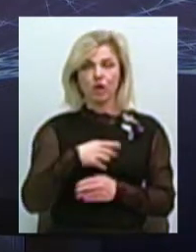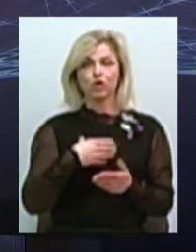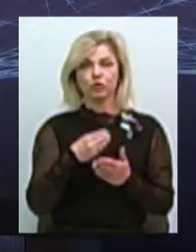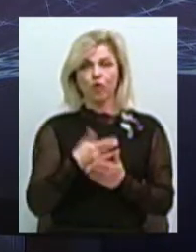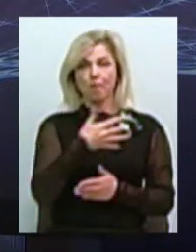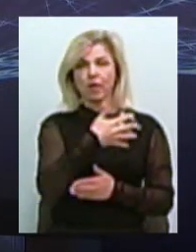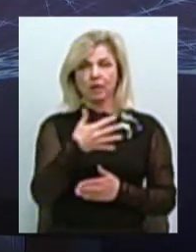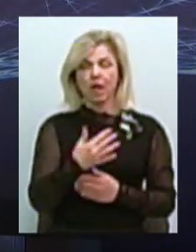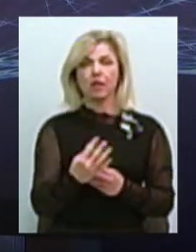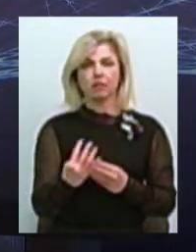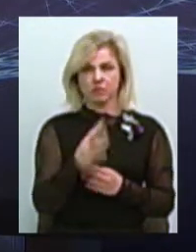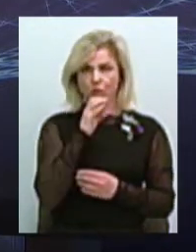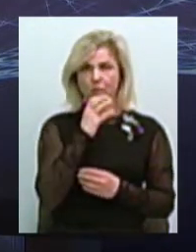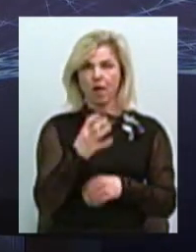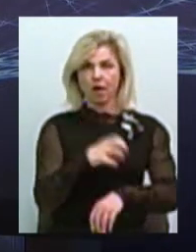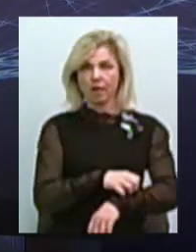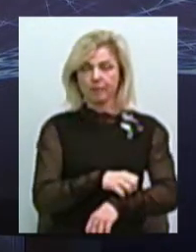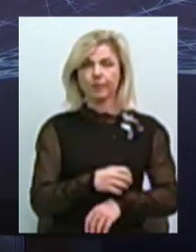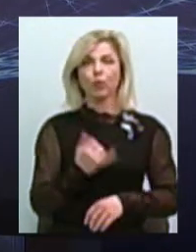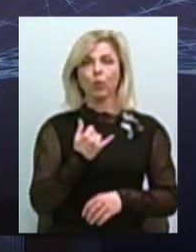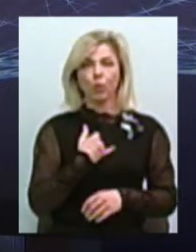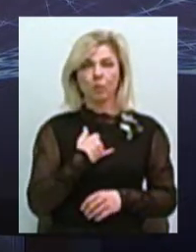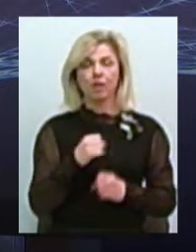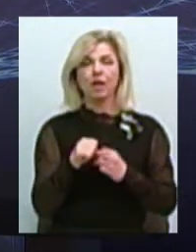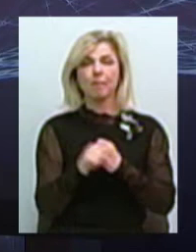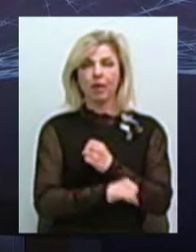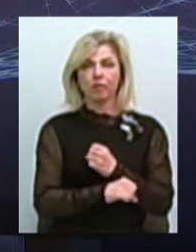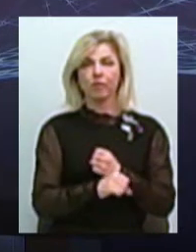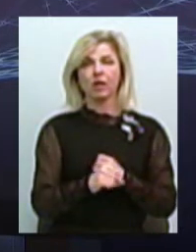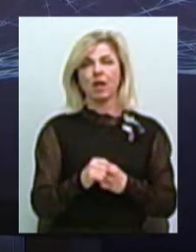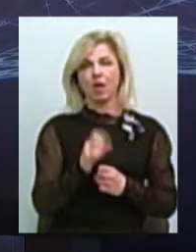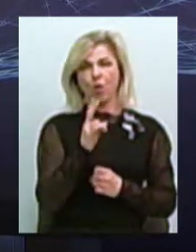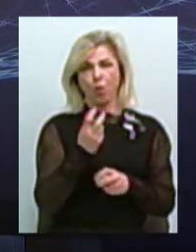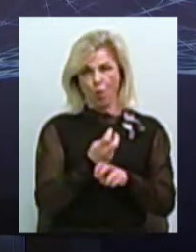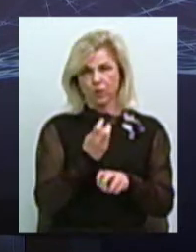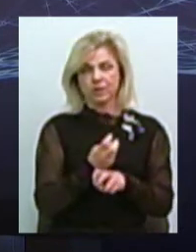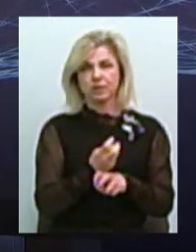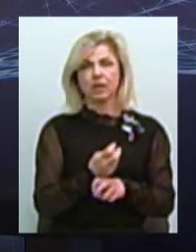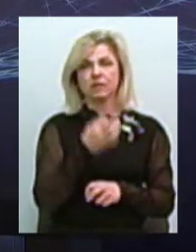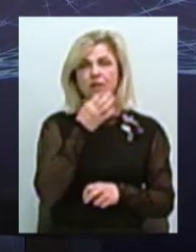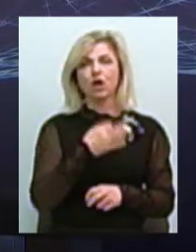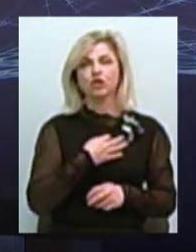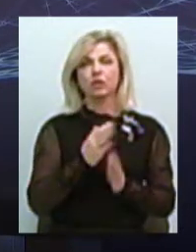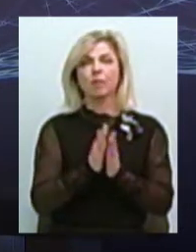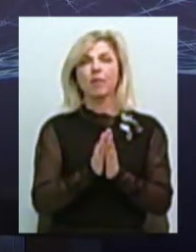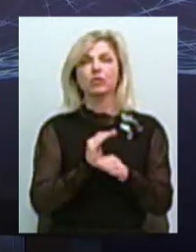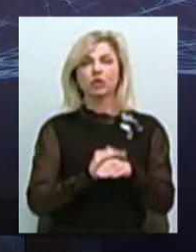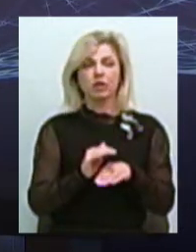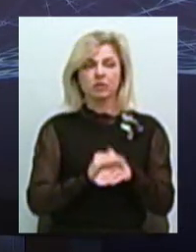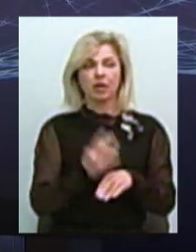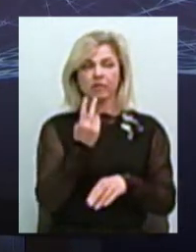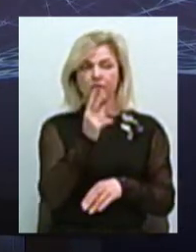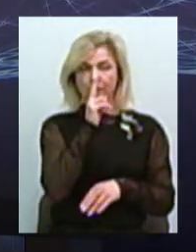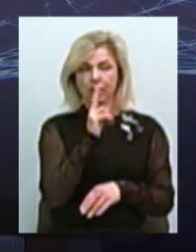дом, напала собака. И у меня перелом большеберцовой кости. Скажите, пожалуйста,